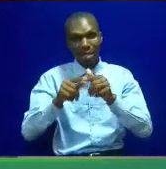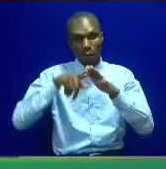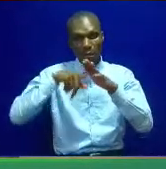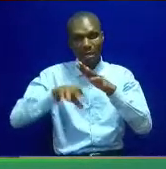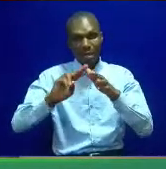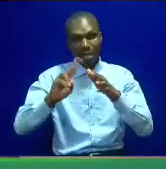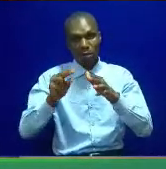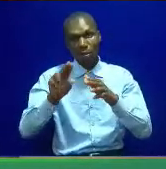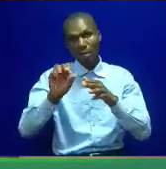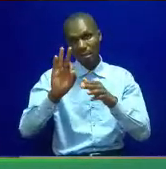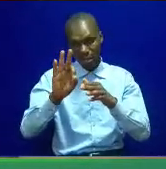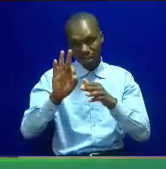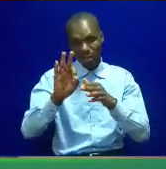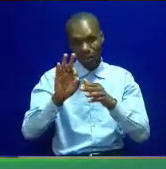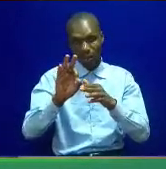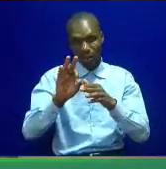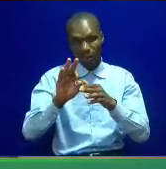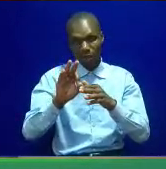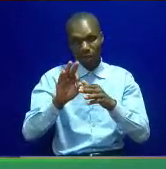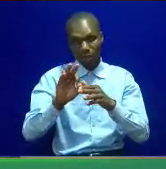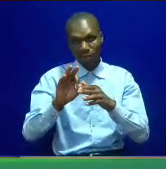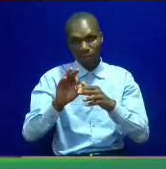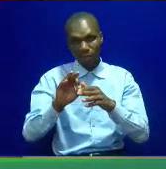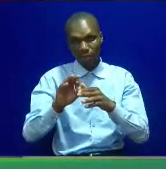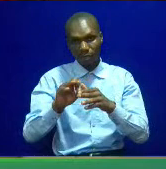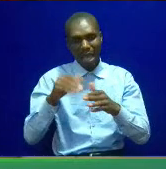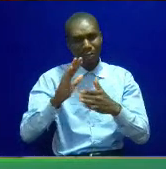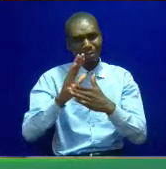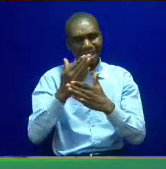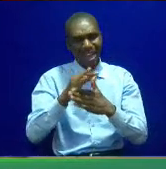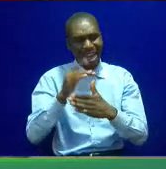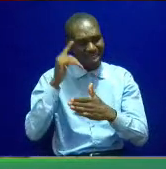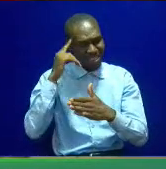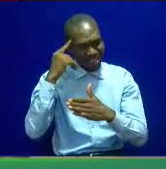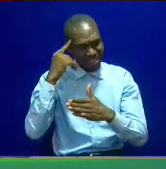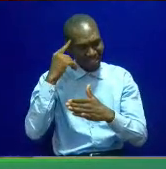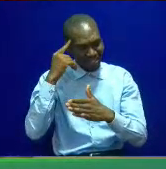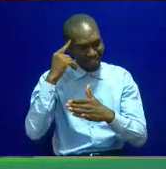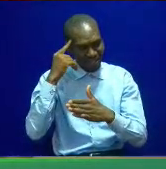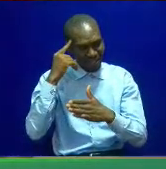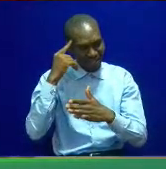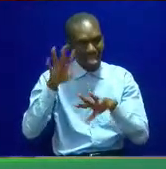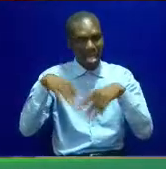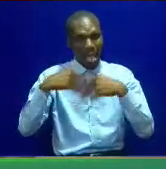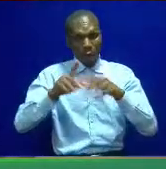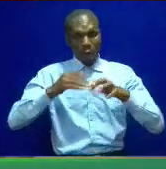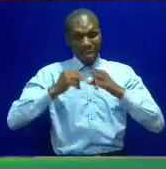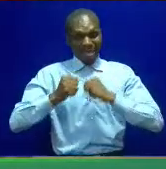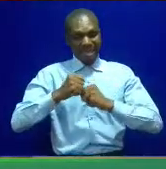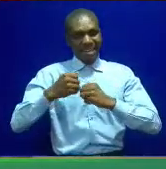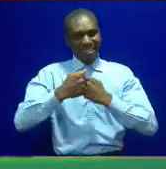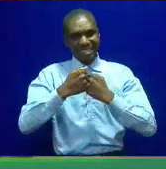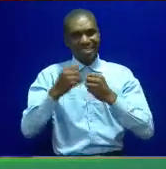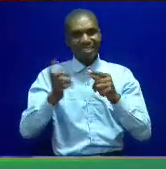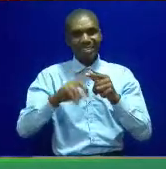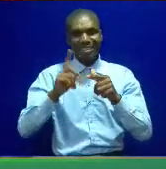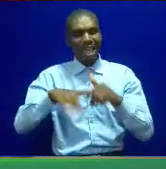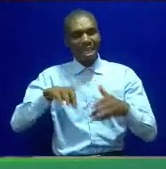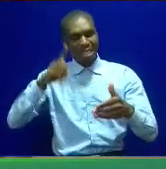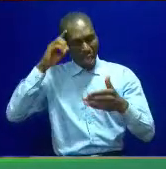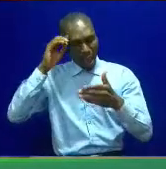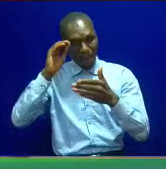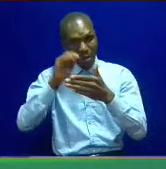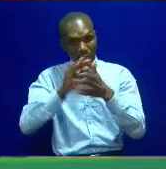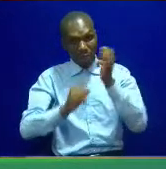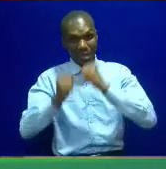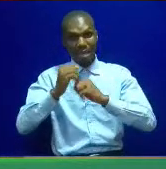bujirubere nemeronge bere nese tabanga barure birengere bya bade bere nakyo mwako yanene olingo mokongo sobo kima ande bade na mbase mere bina